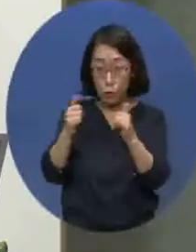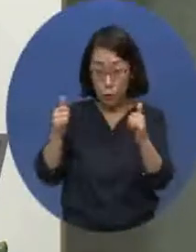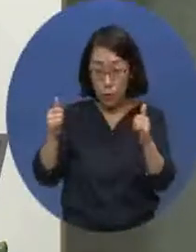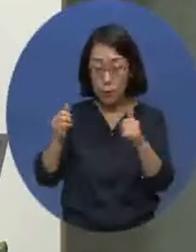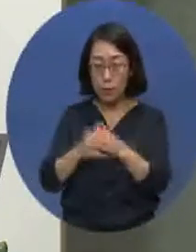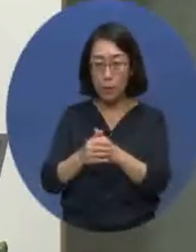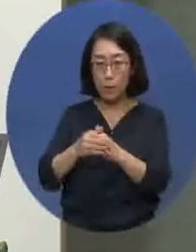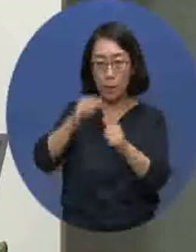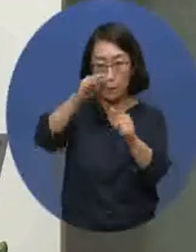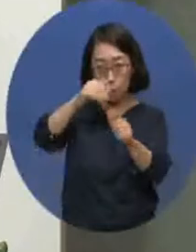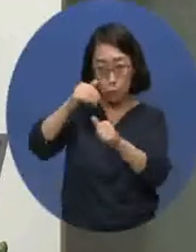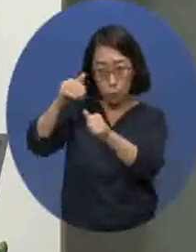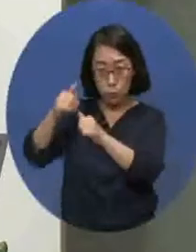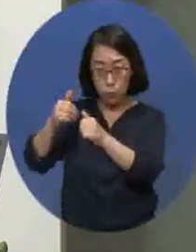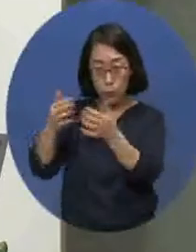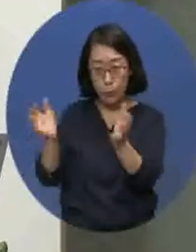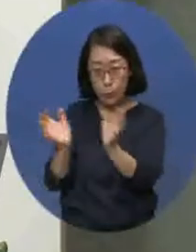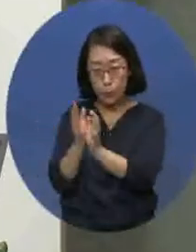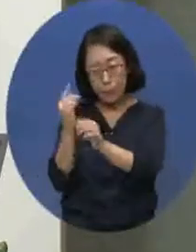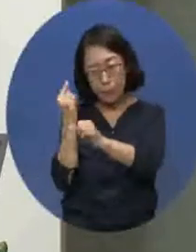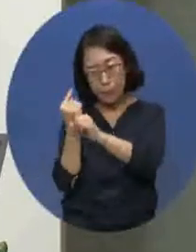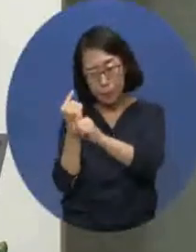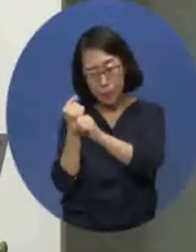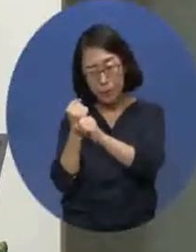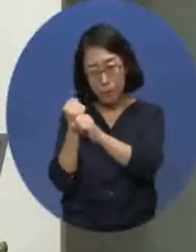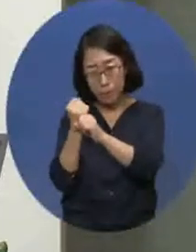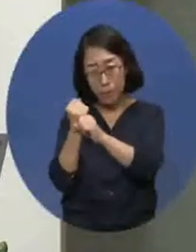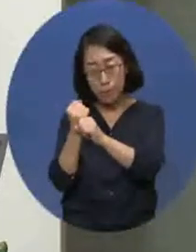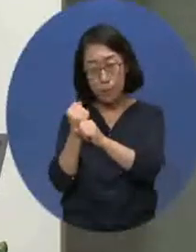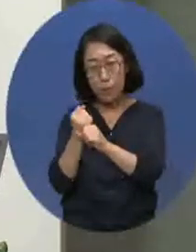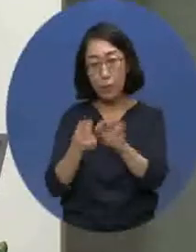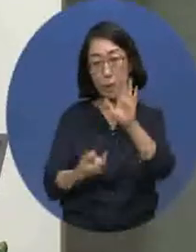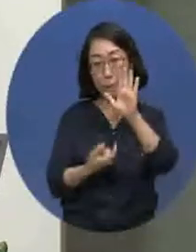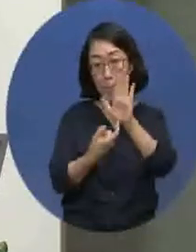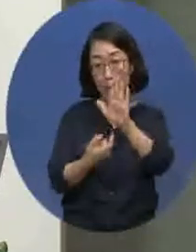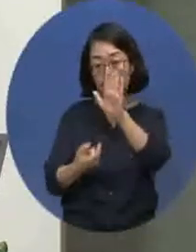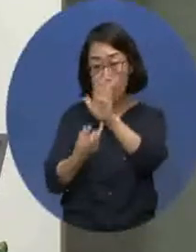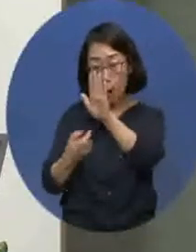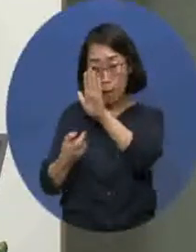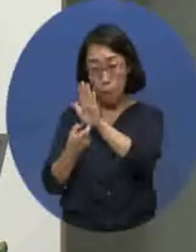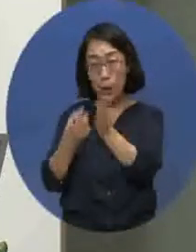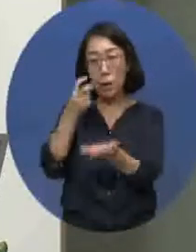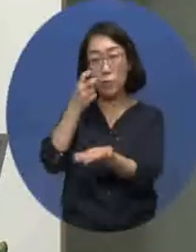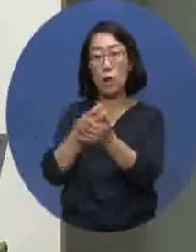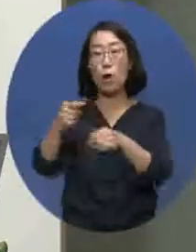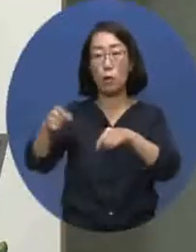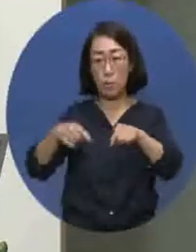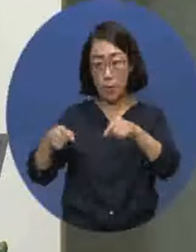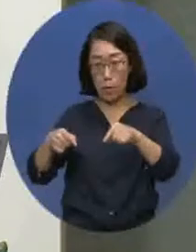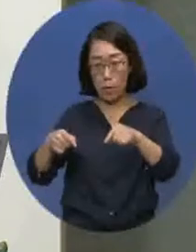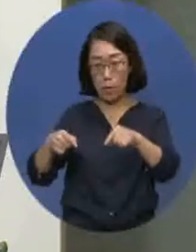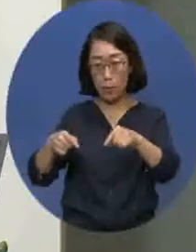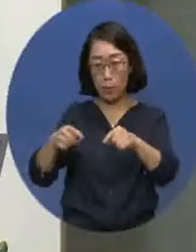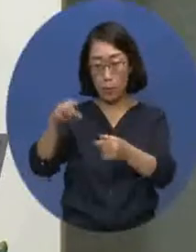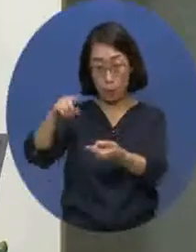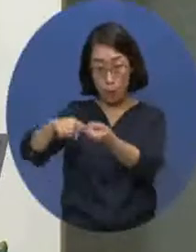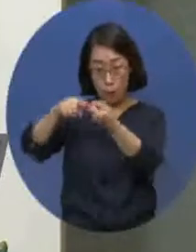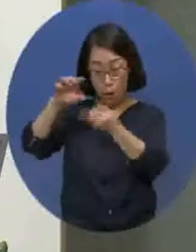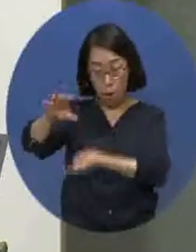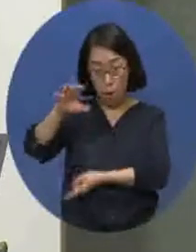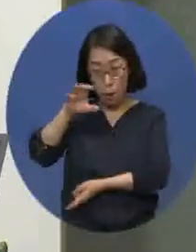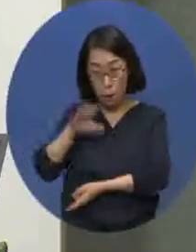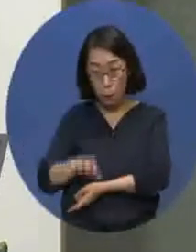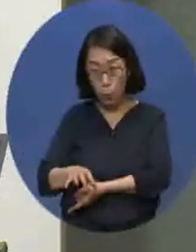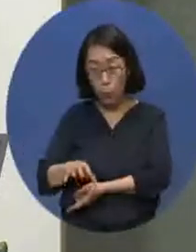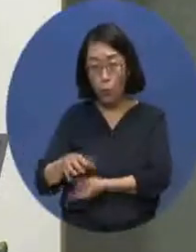에 집단적으로 연구해서 내놓은 그런 정책을 정당이 또 에 같이